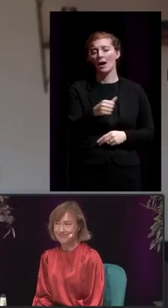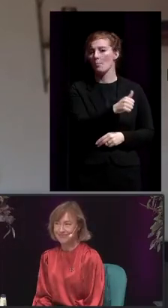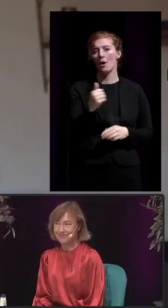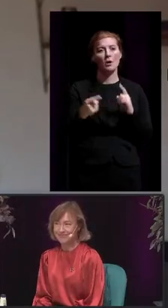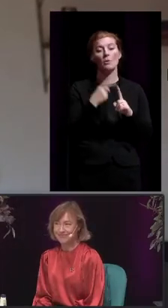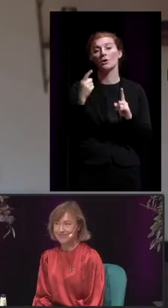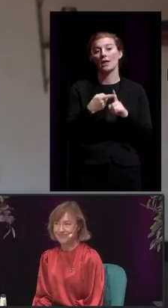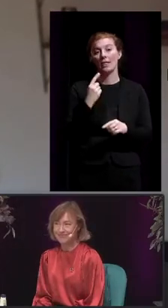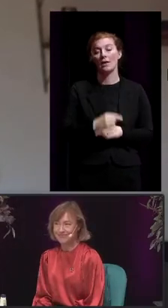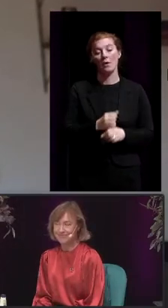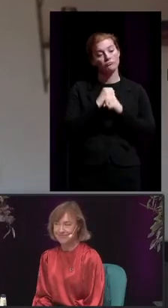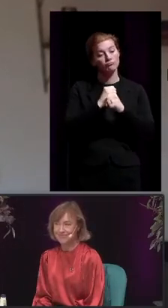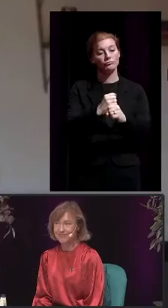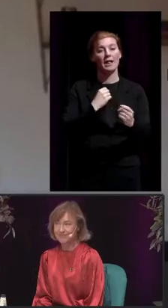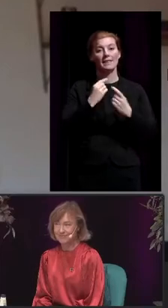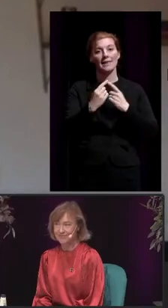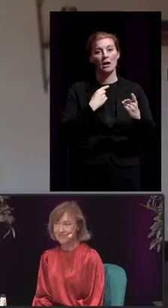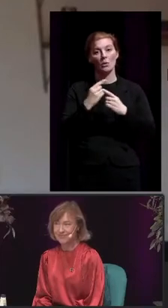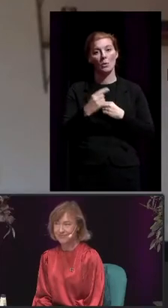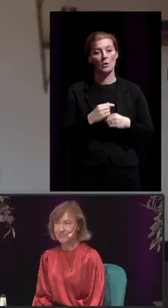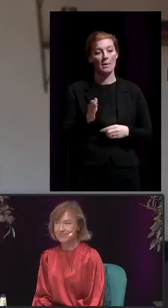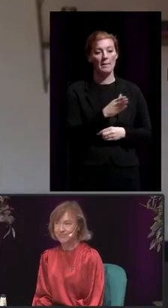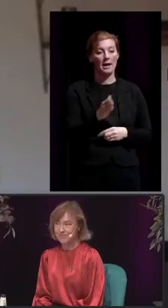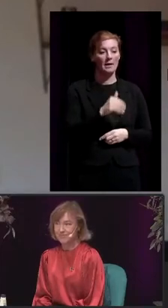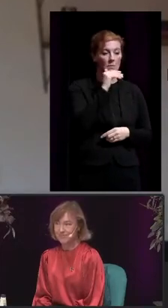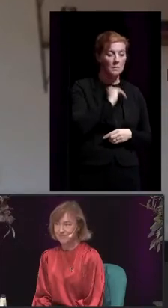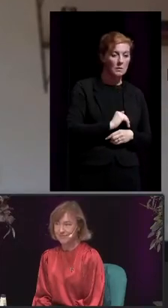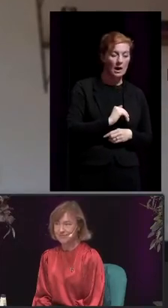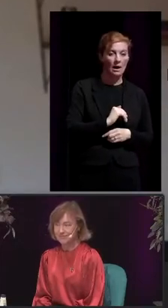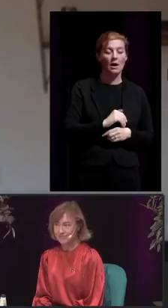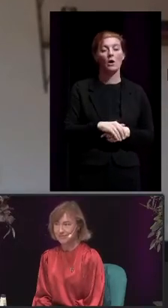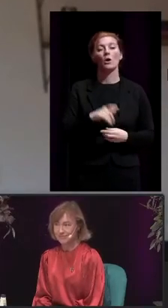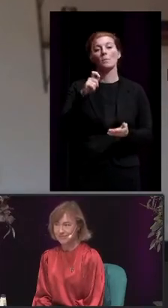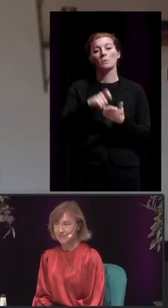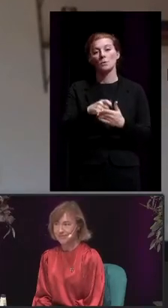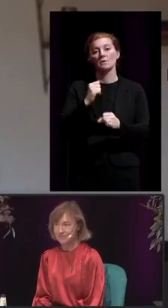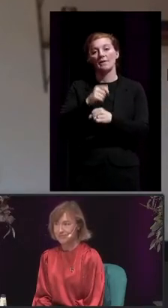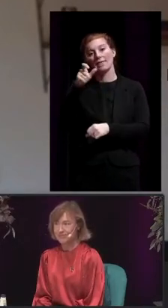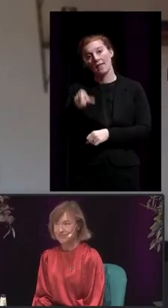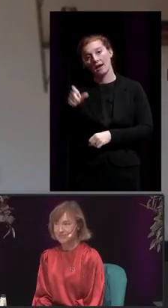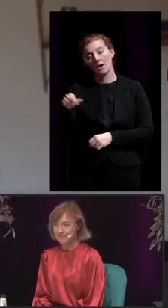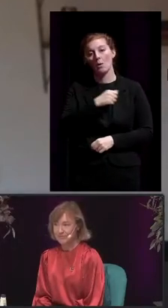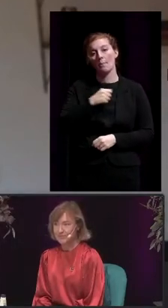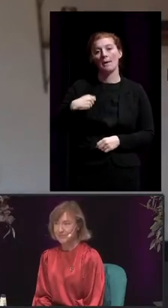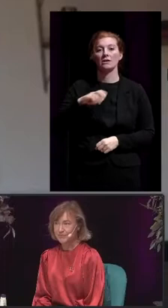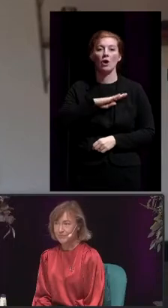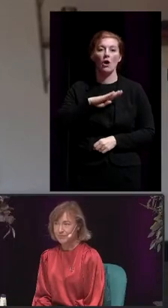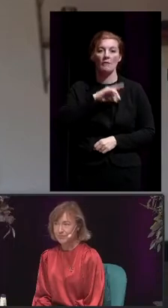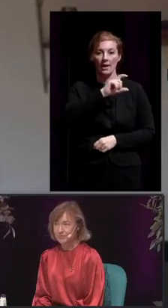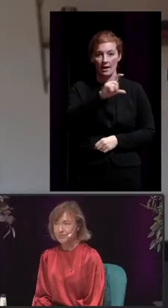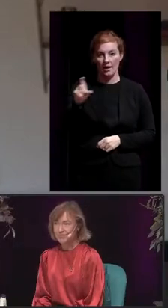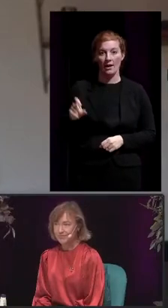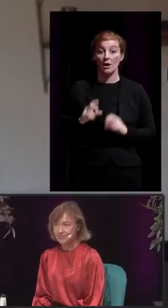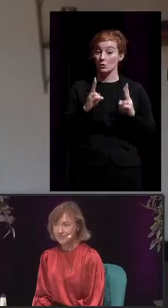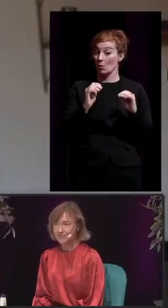en kontinuerlig dialog mellan barn och unga och beslutsfattare och makthavare. Det är i alla fall något som